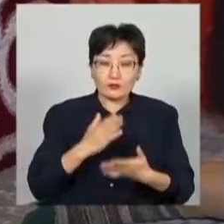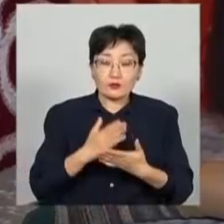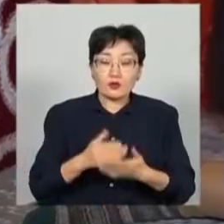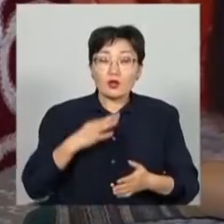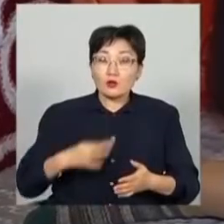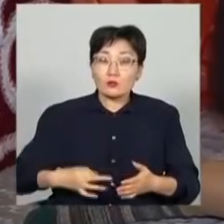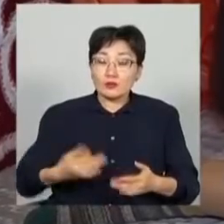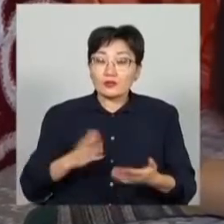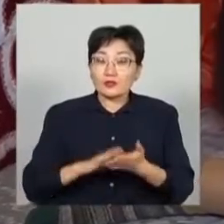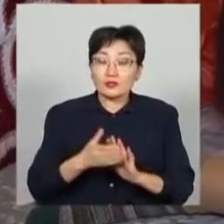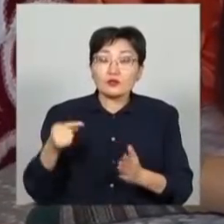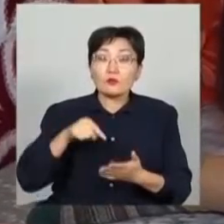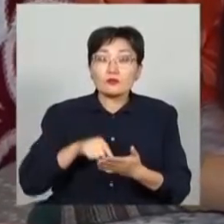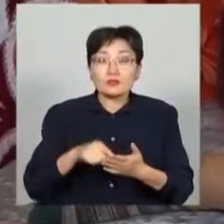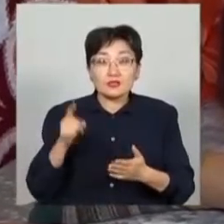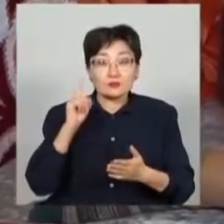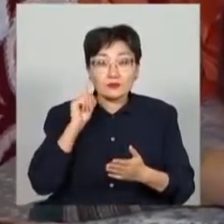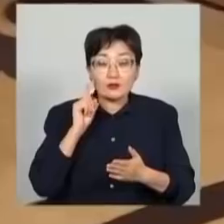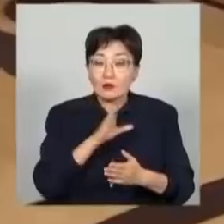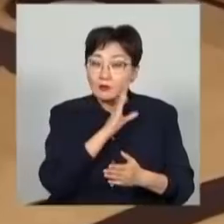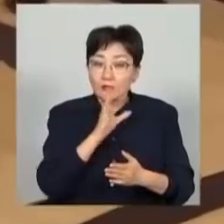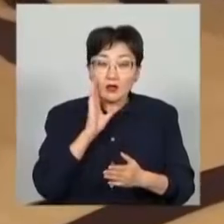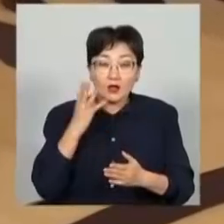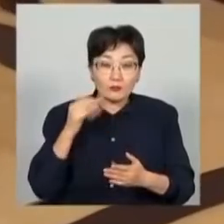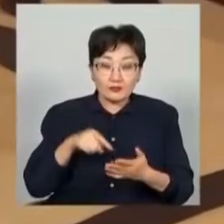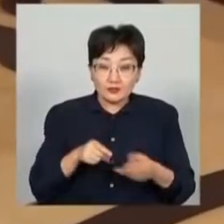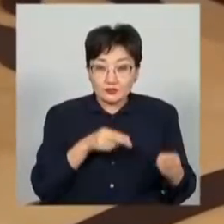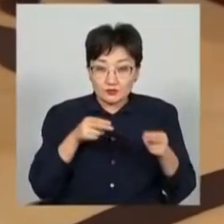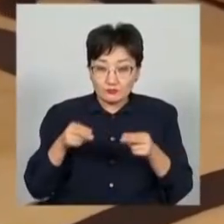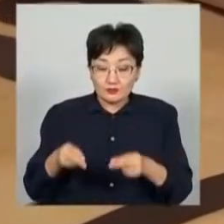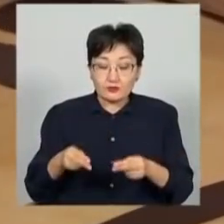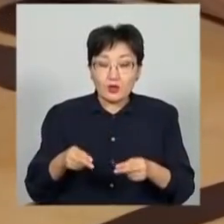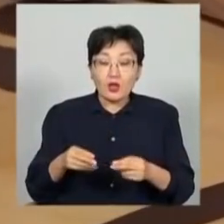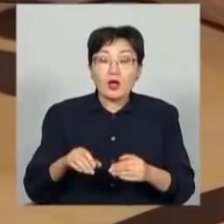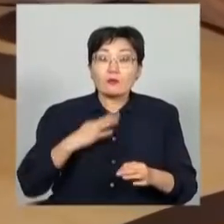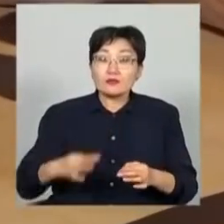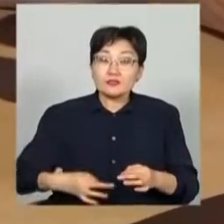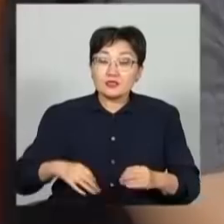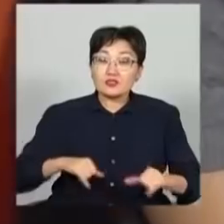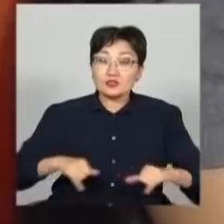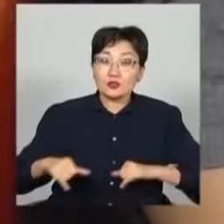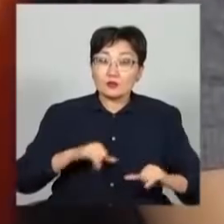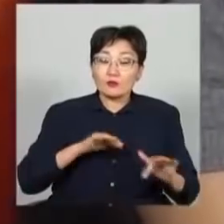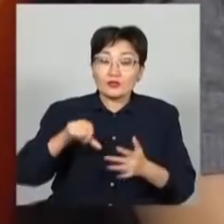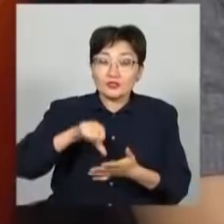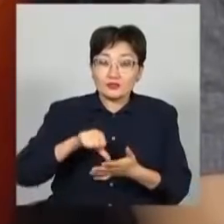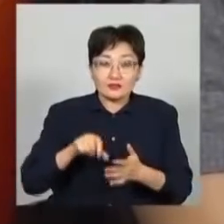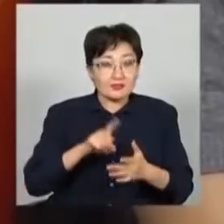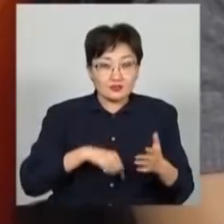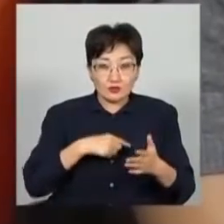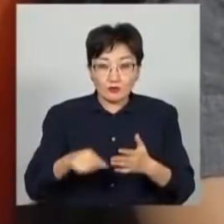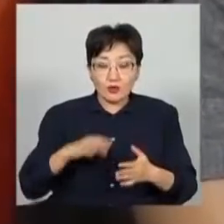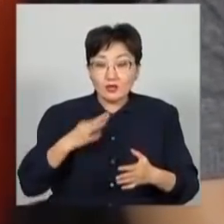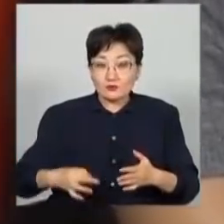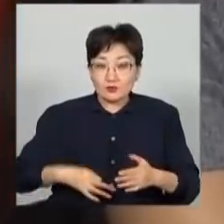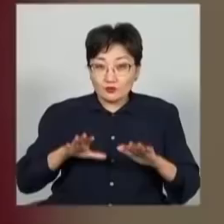Oğlunun kanday jağdayga duşar bolganın esti salgan bette Almatyga kelgen Külmaria Nurahınbek balasının tärtipsizdikke katıskanına senbeydi. Kenje